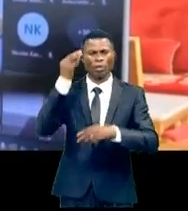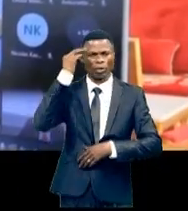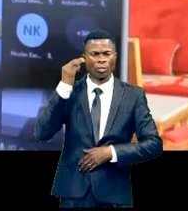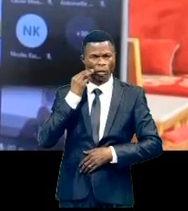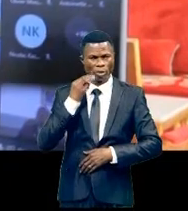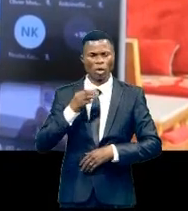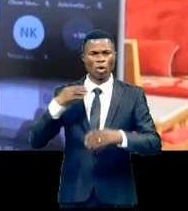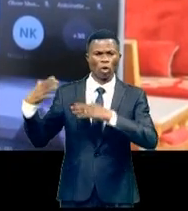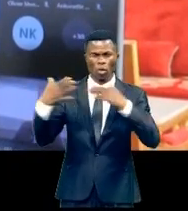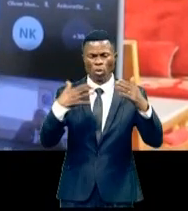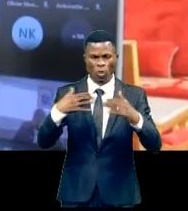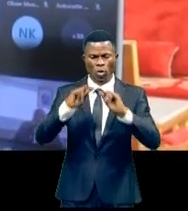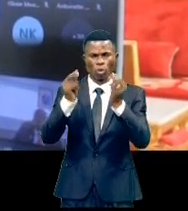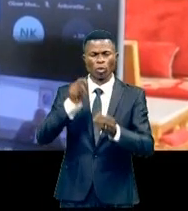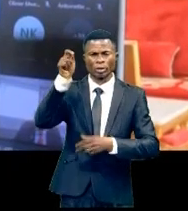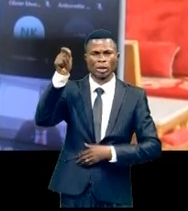redditions de combattants de groupes armés